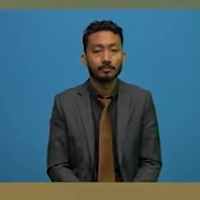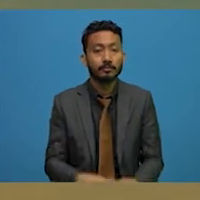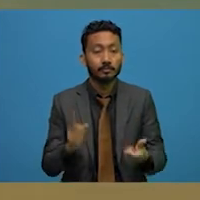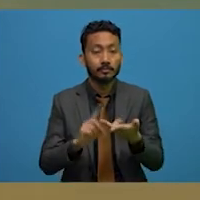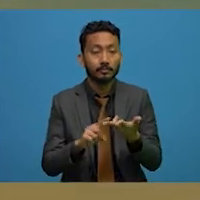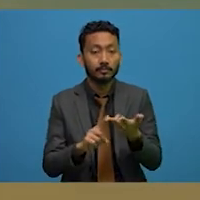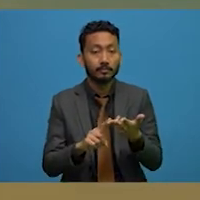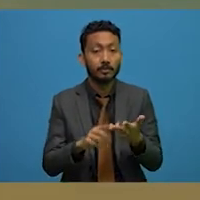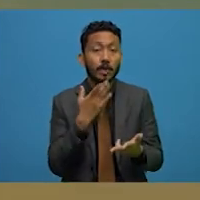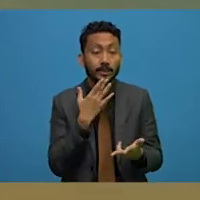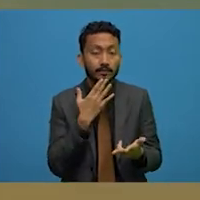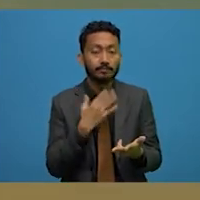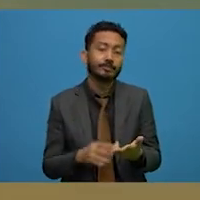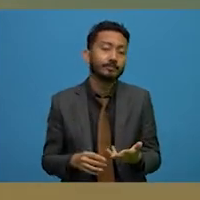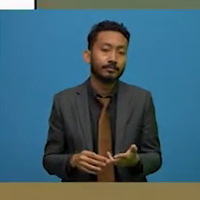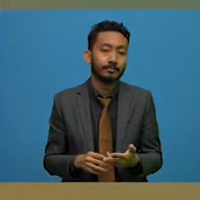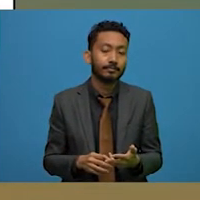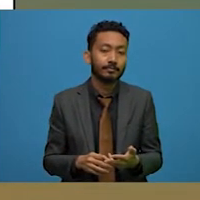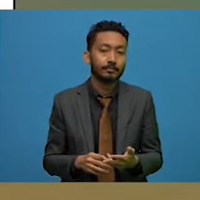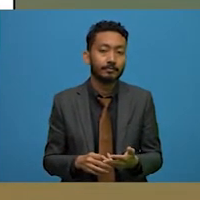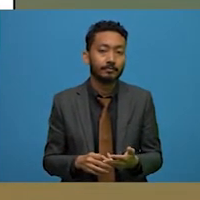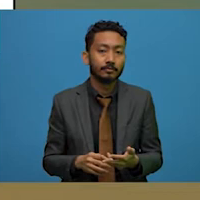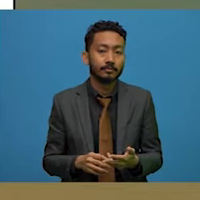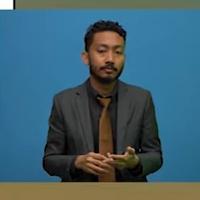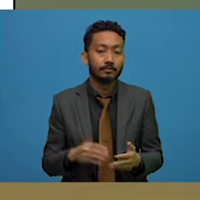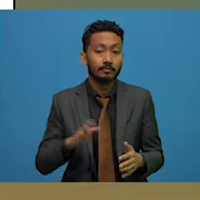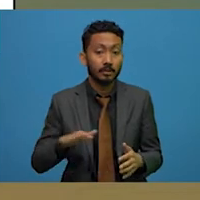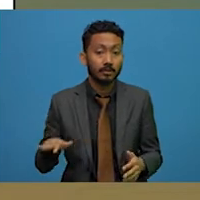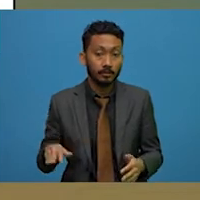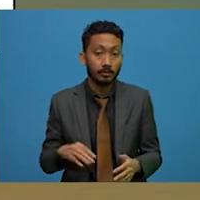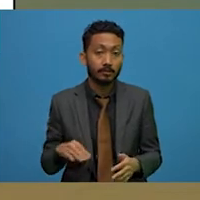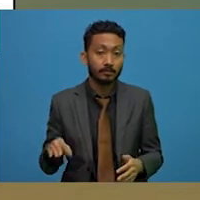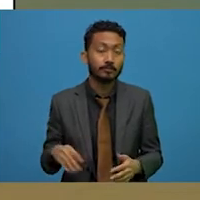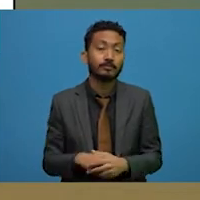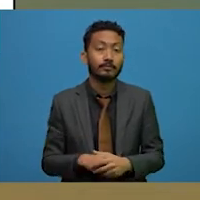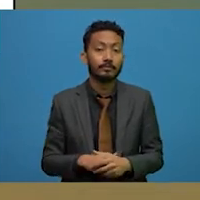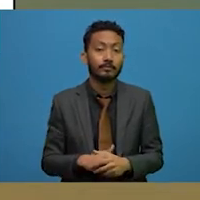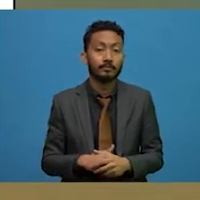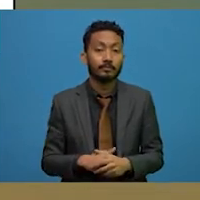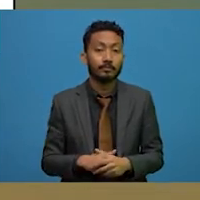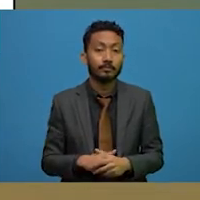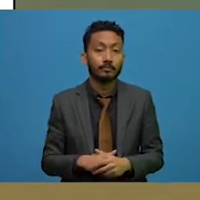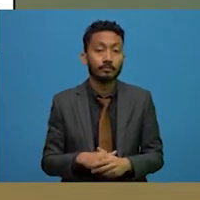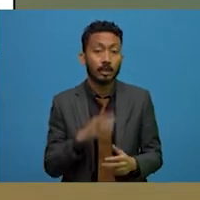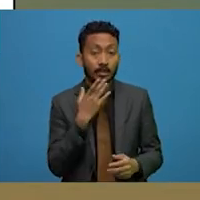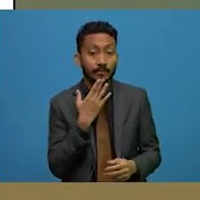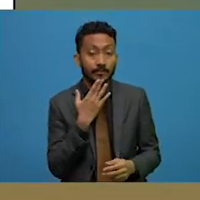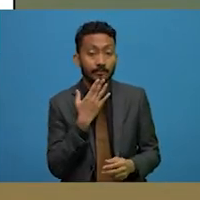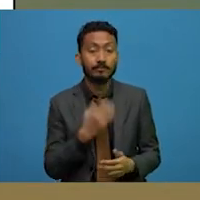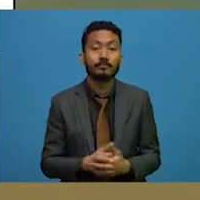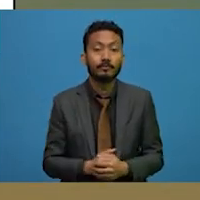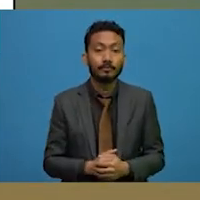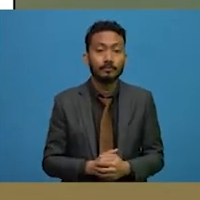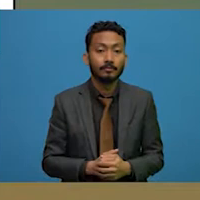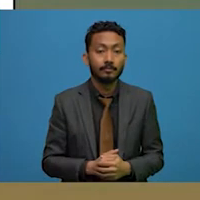Penggunaan warna pada grafik. Ragam atau corak termasuklah resolusi warna yang digunakan dalam persembahan